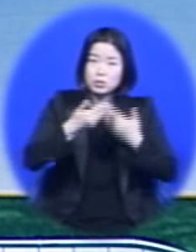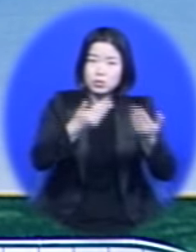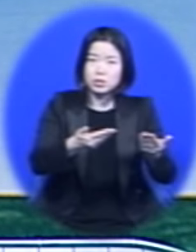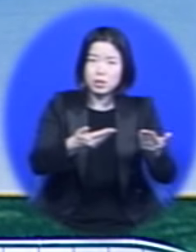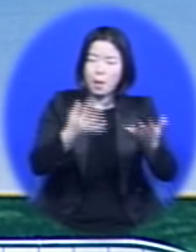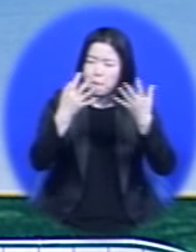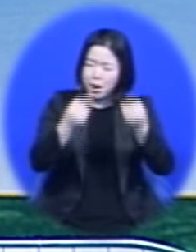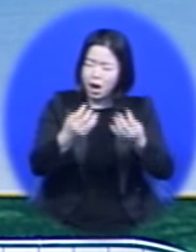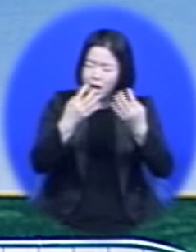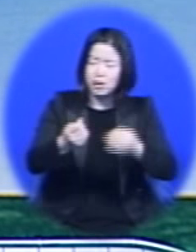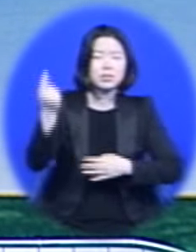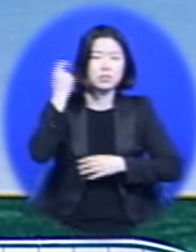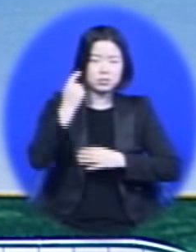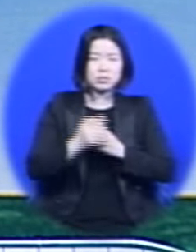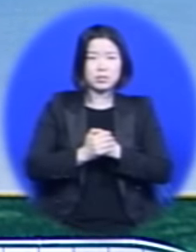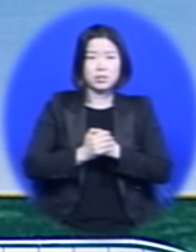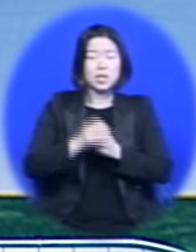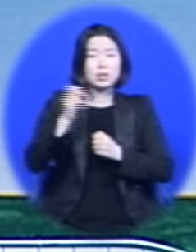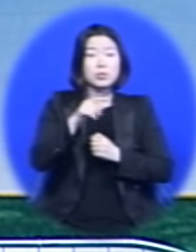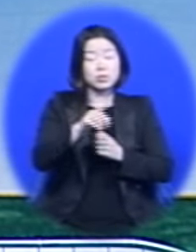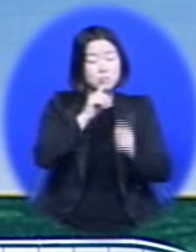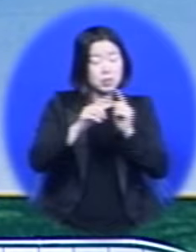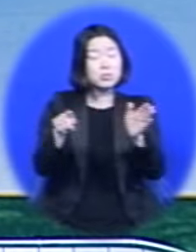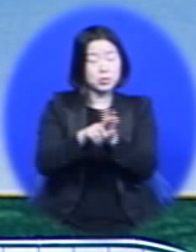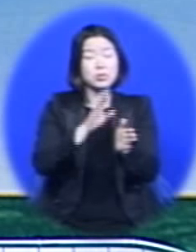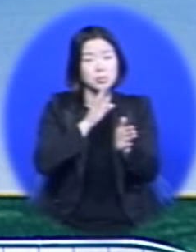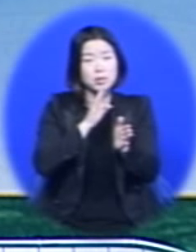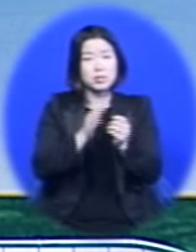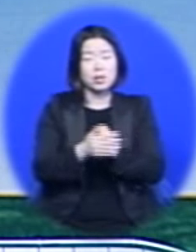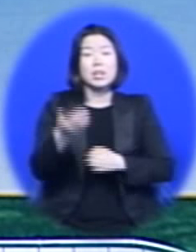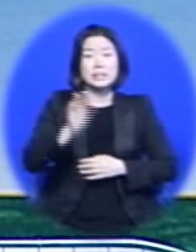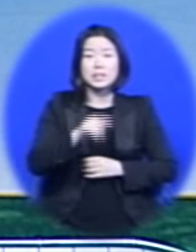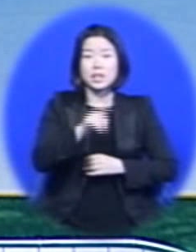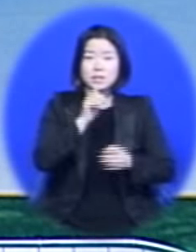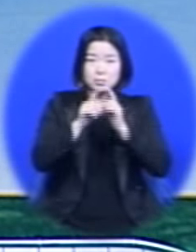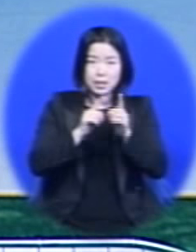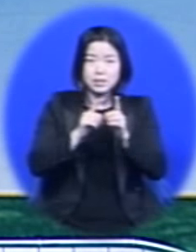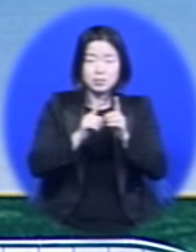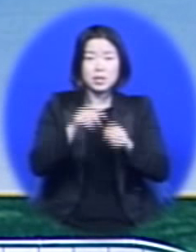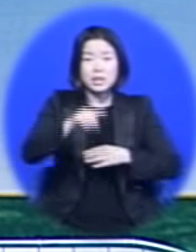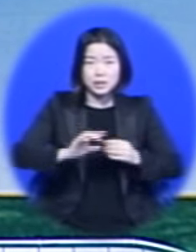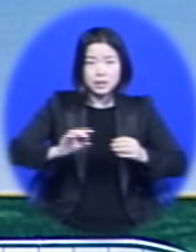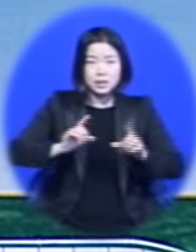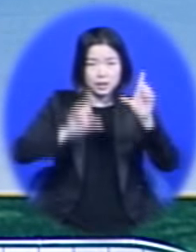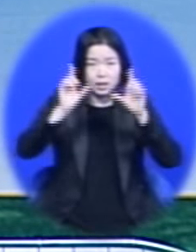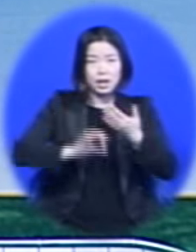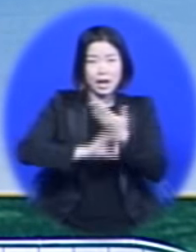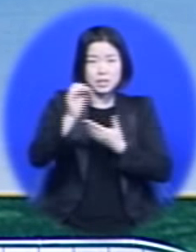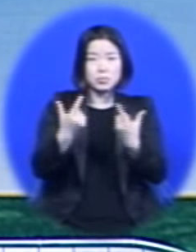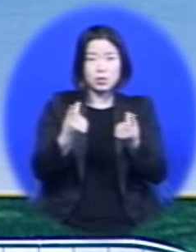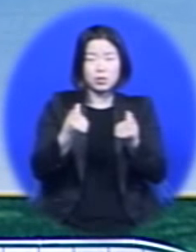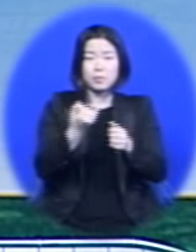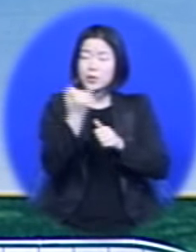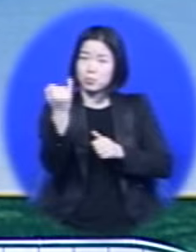말씀을 수도 없이 들었습니다. 그리고 그 말씀을 믿었습니다. 그러나 그 말씀이 그날 아침처럼 그